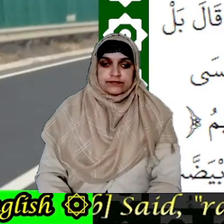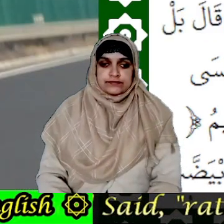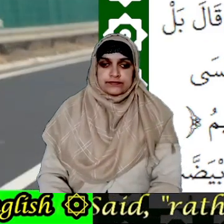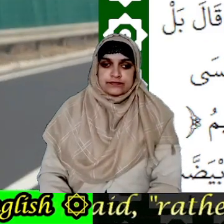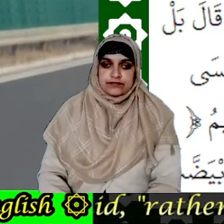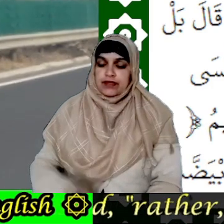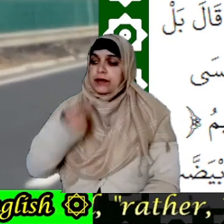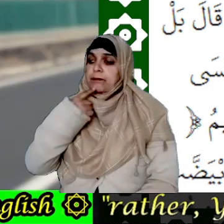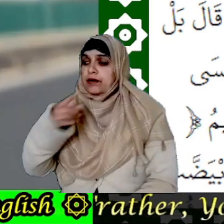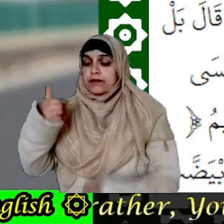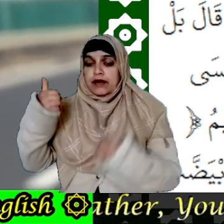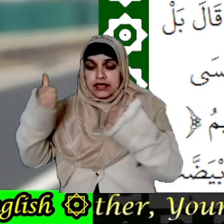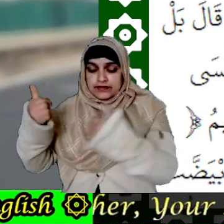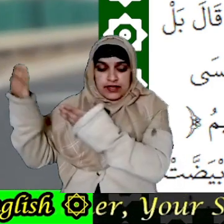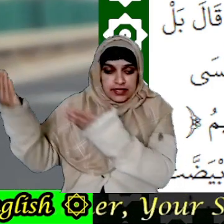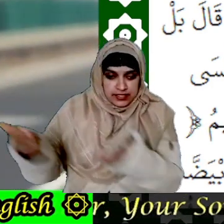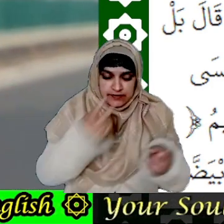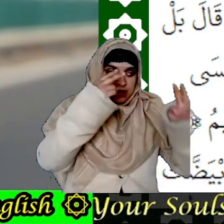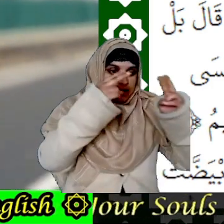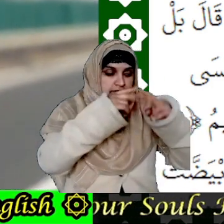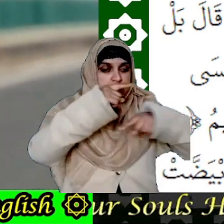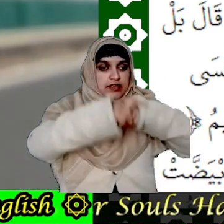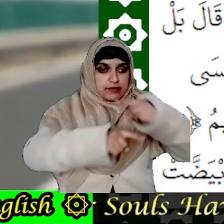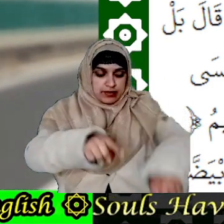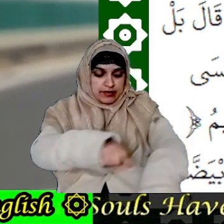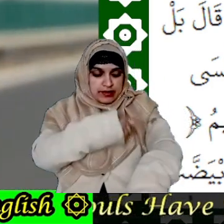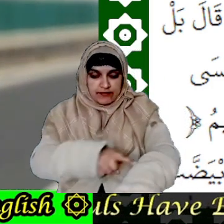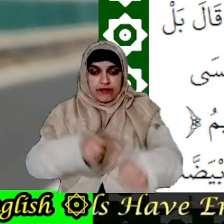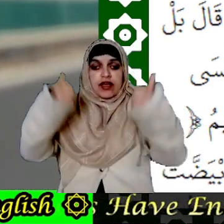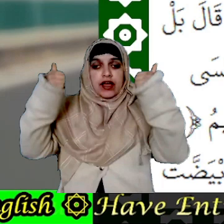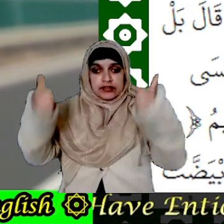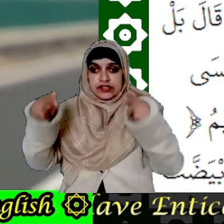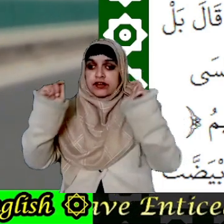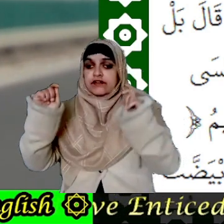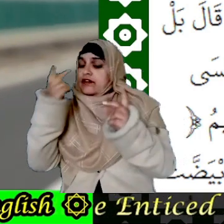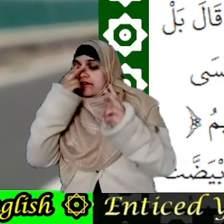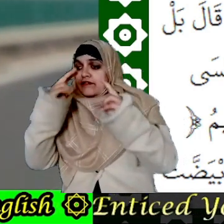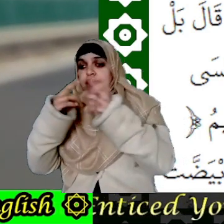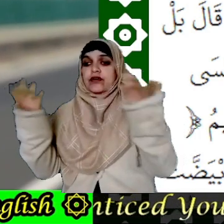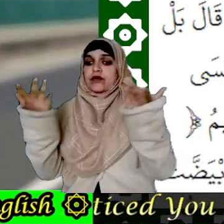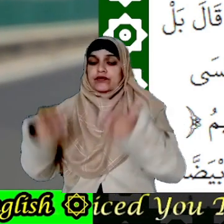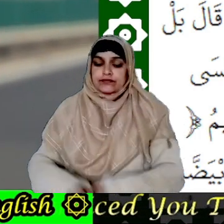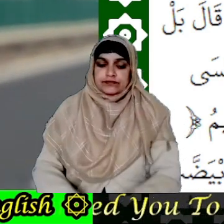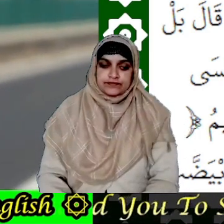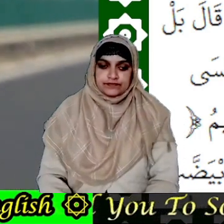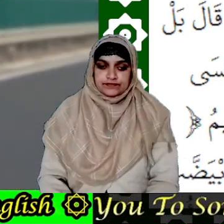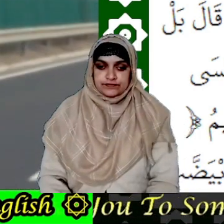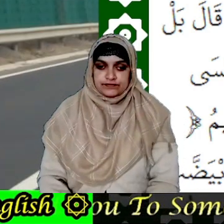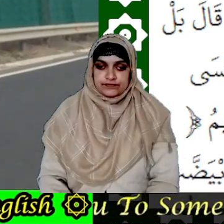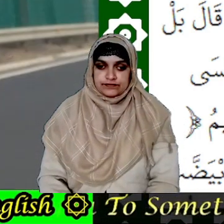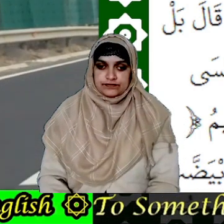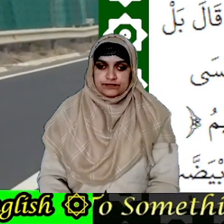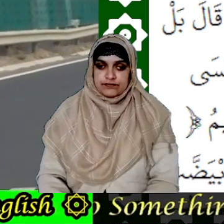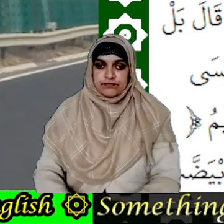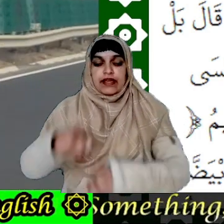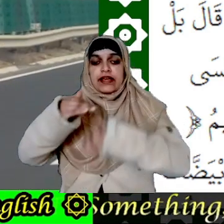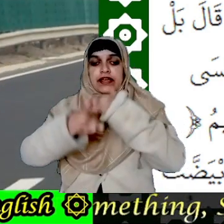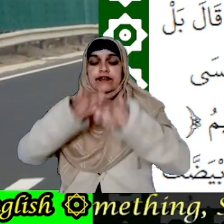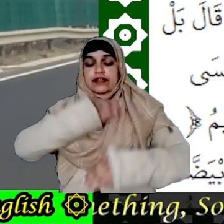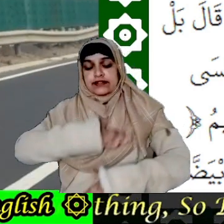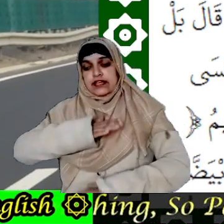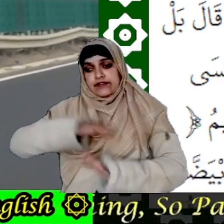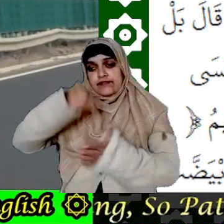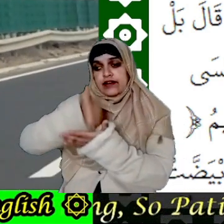بريك تيتي أمري سني تدلي الدني مجاكم غوتن غوتني صبري صبر